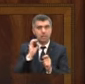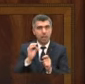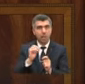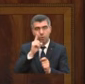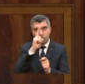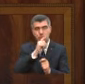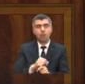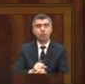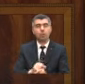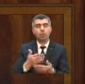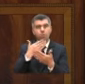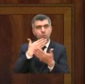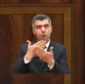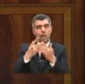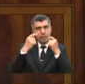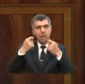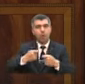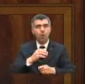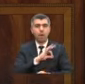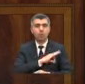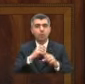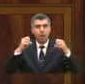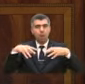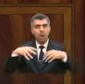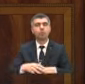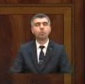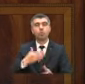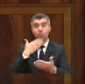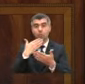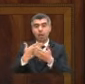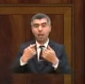المبارك. شكرا جزيلا والسلام عليكم ورحمه الله وبركاته. شكرا سيد رئيس الحكومه.